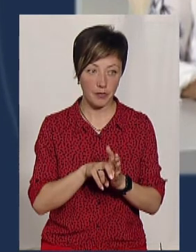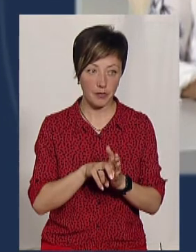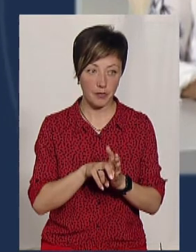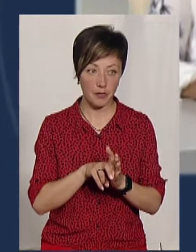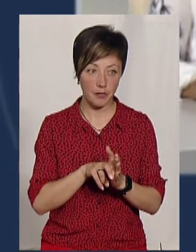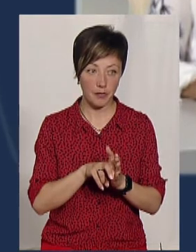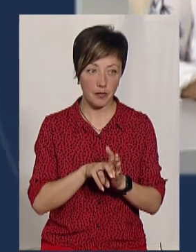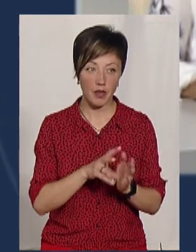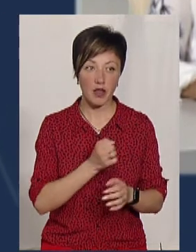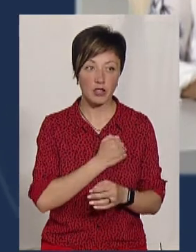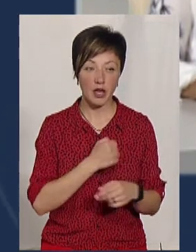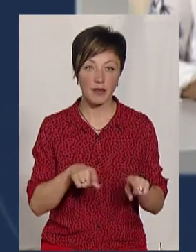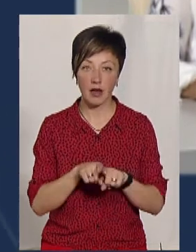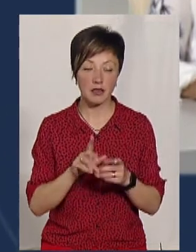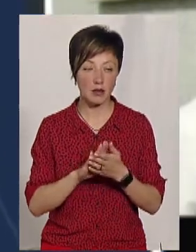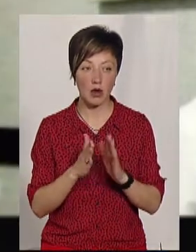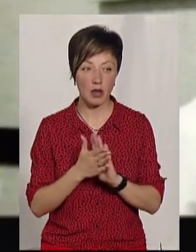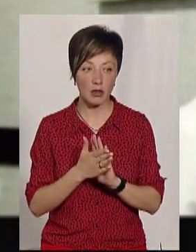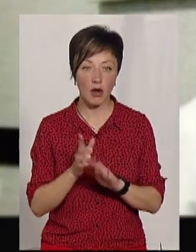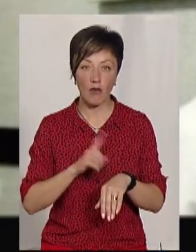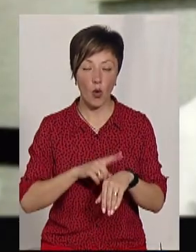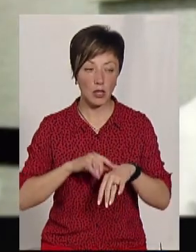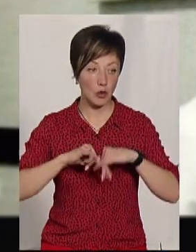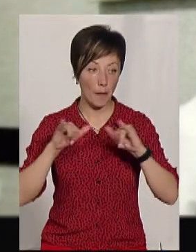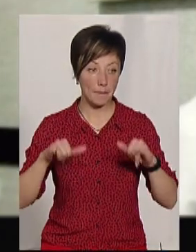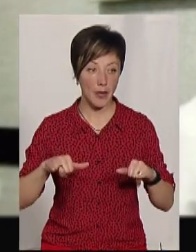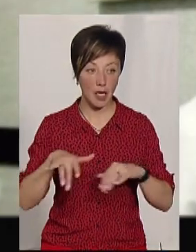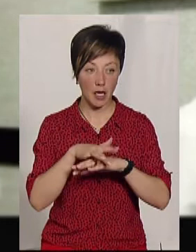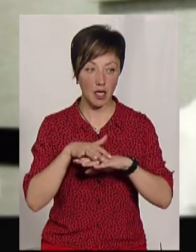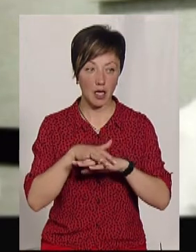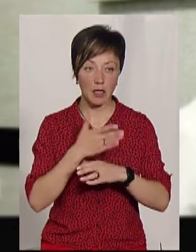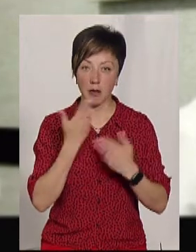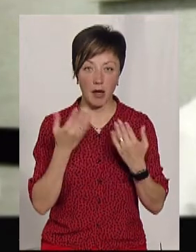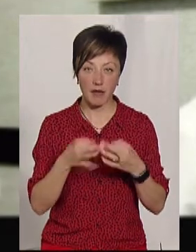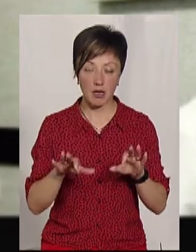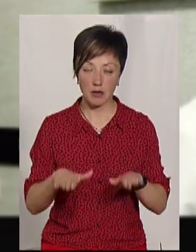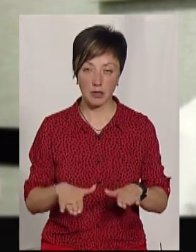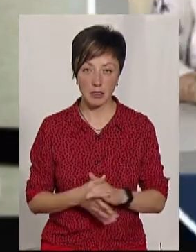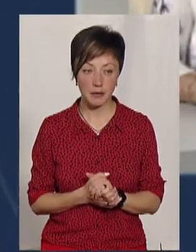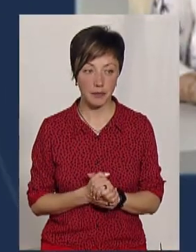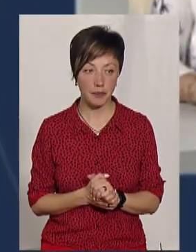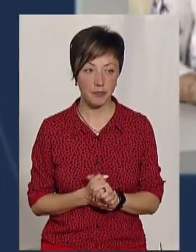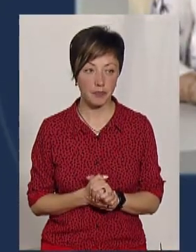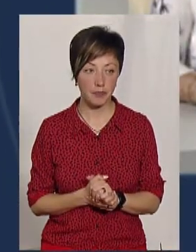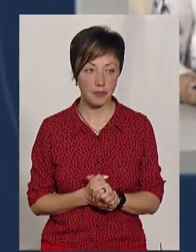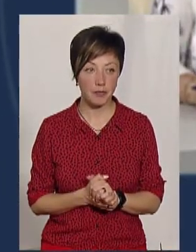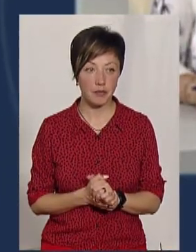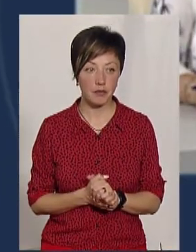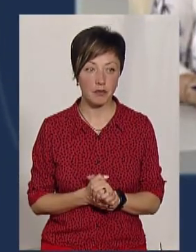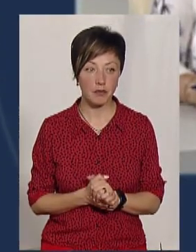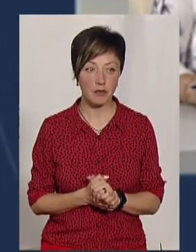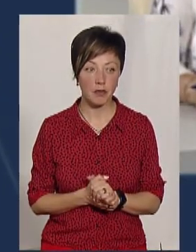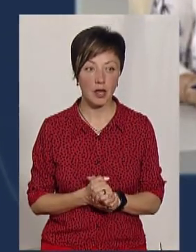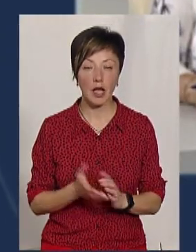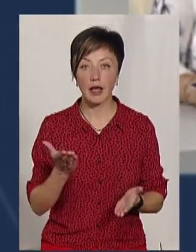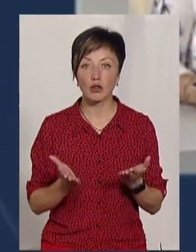Ну, на жаль, така ситуація, що в годину пік немає вільних місць. А, тобто вільних місць немає? Ну,